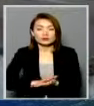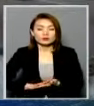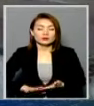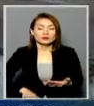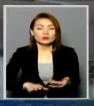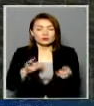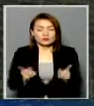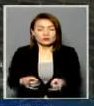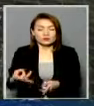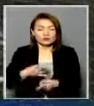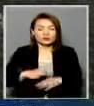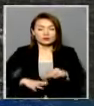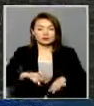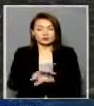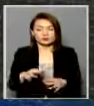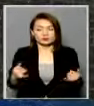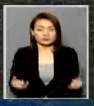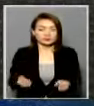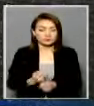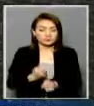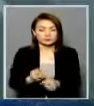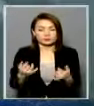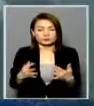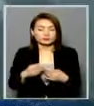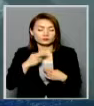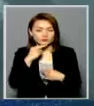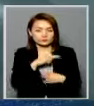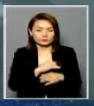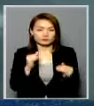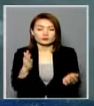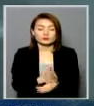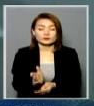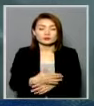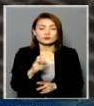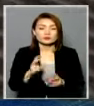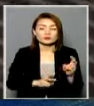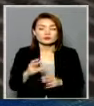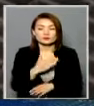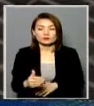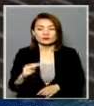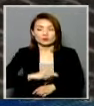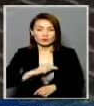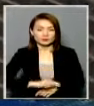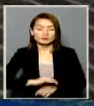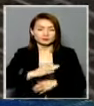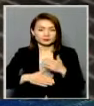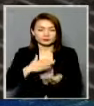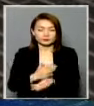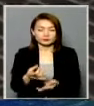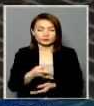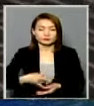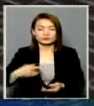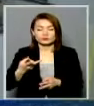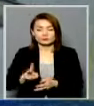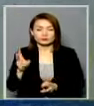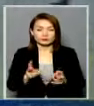тазалығында. Өндіруші мекеме мамандарының сөзінше, тауарларға сұраныс жоғары. Бұдан бөлек бекіре балық өсіру зауыттарының жұмысы да қарқынды. Қазір өңірде